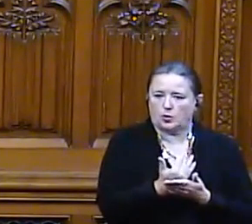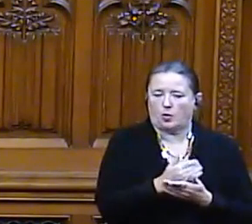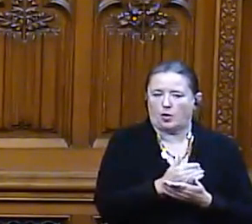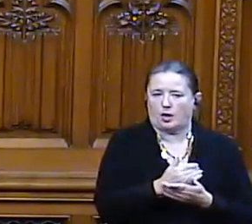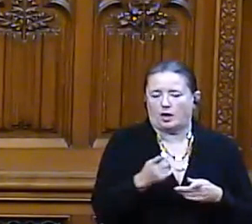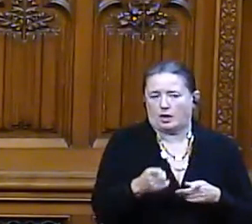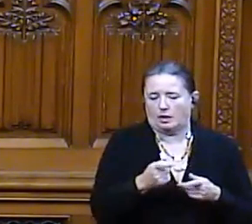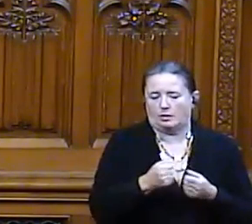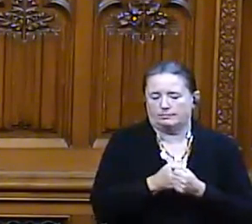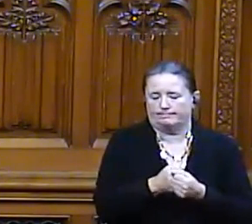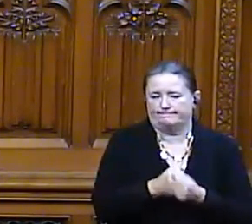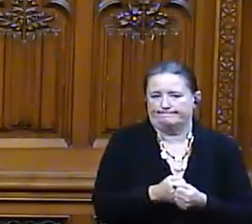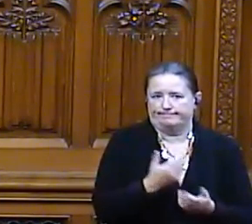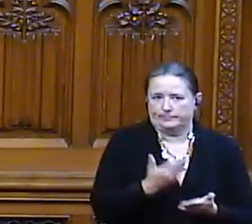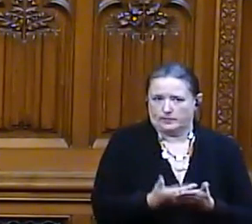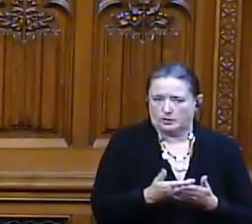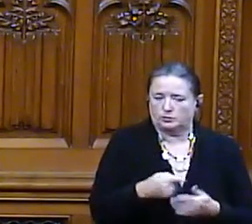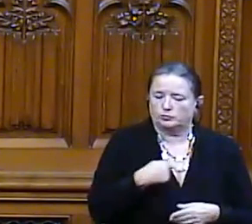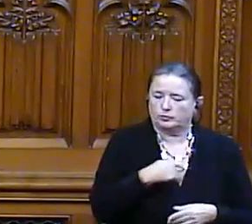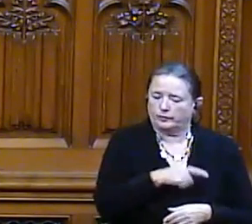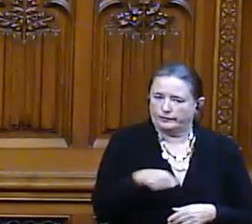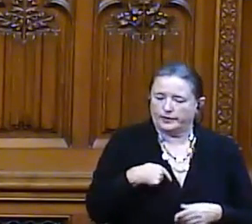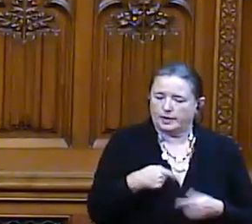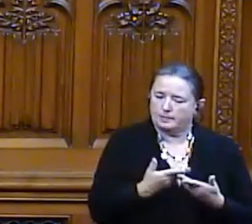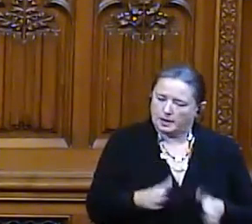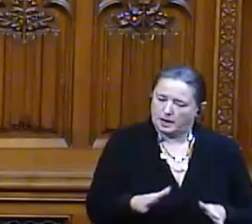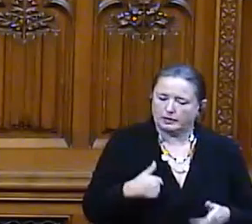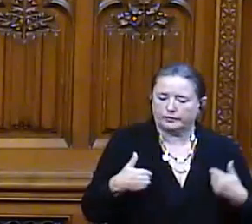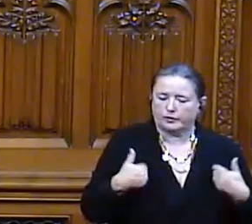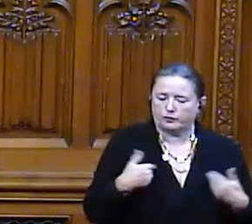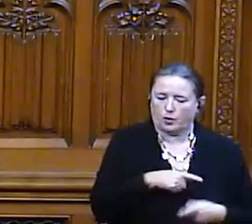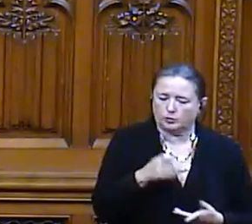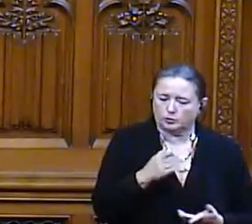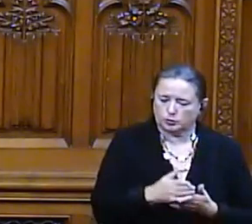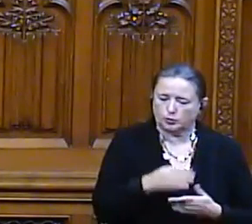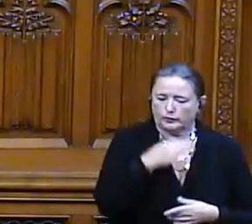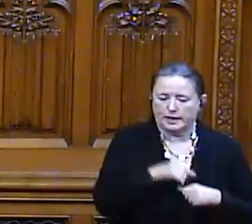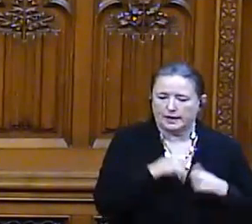ausgefochten werden. Dazu sind wir bereit, darauf freuen wir uns. Vielen herzlichen Dank.